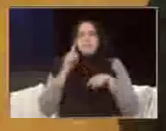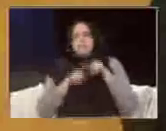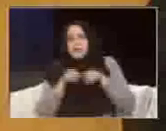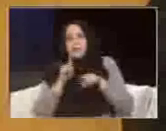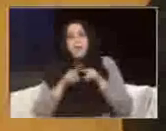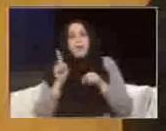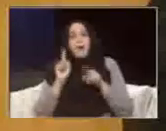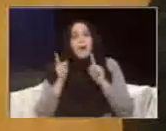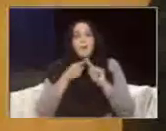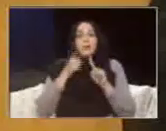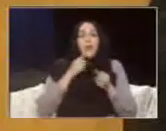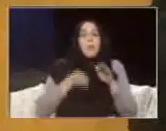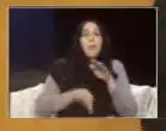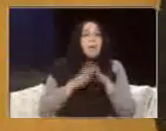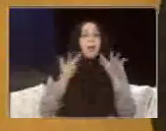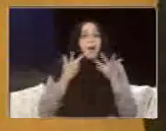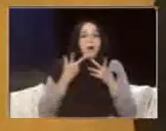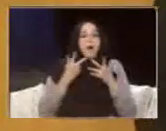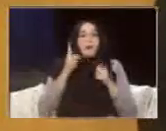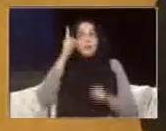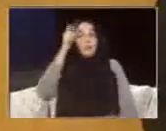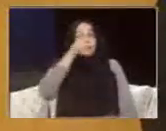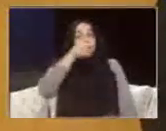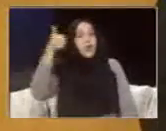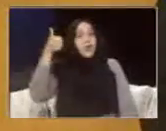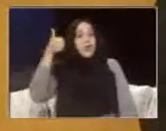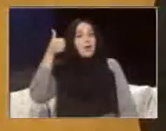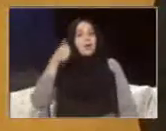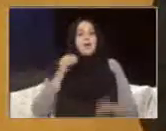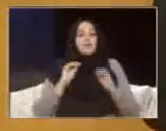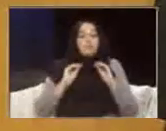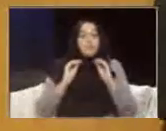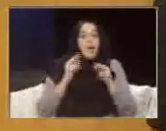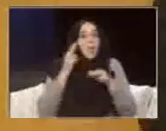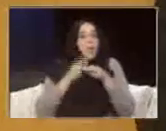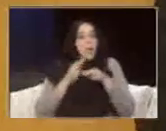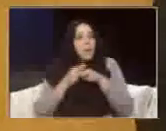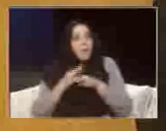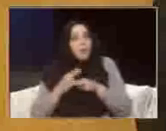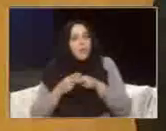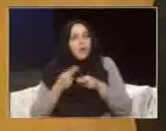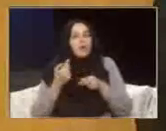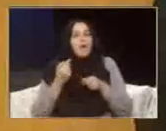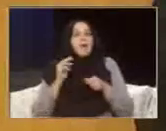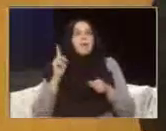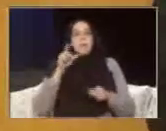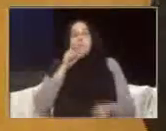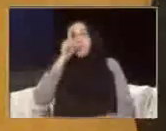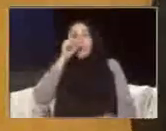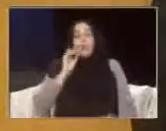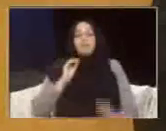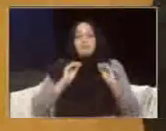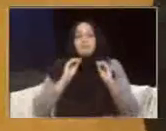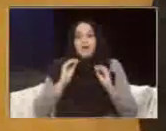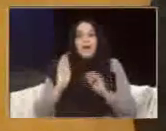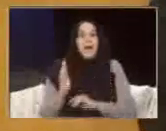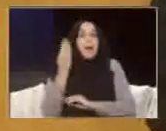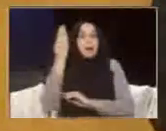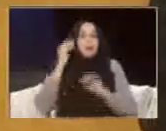علم التوحيد، قبل هذا وذاك علمه الأسماء. ولكن من أعظم الأسماء التي يعلم بها الإنسان هي أسماء الله سبحانه